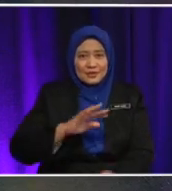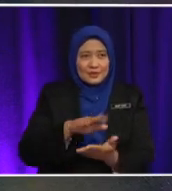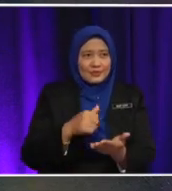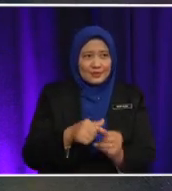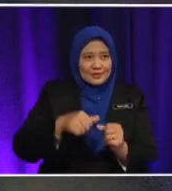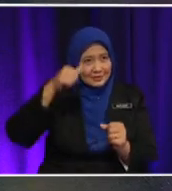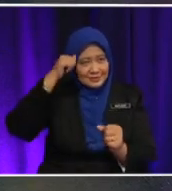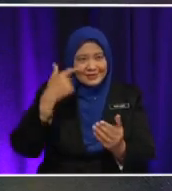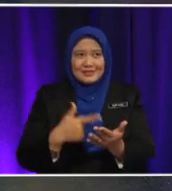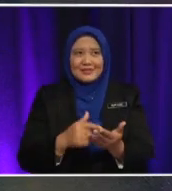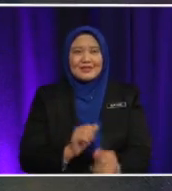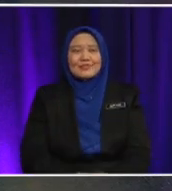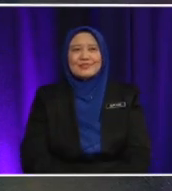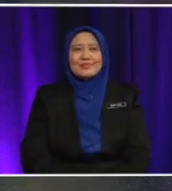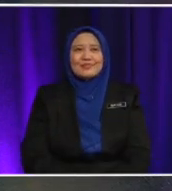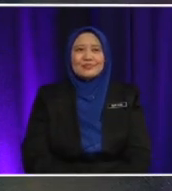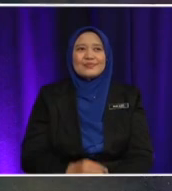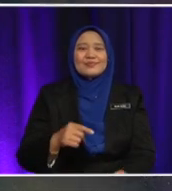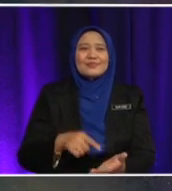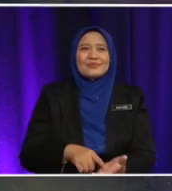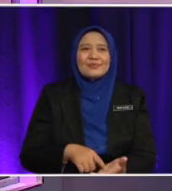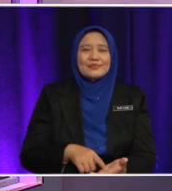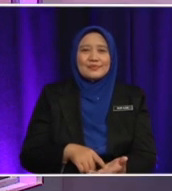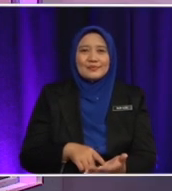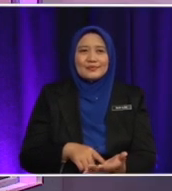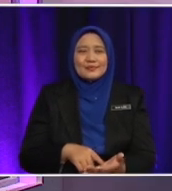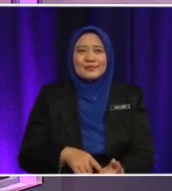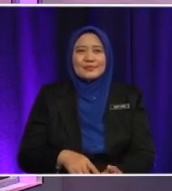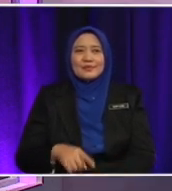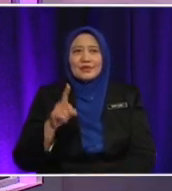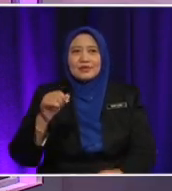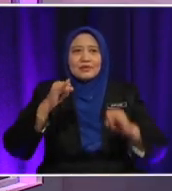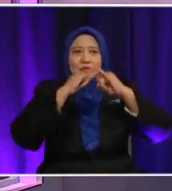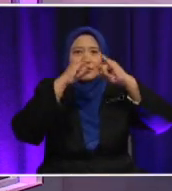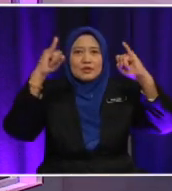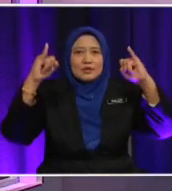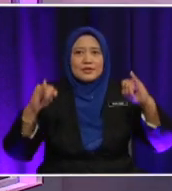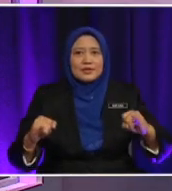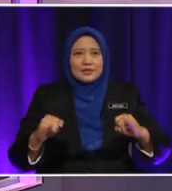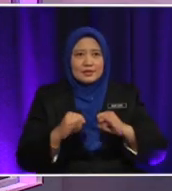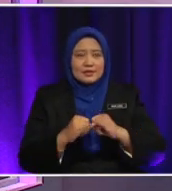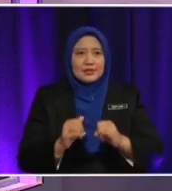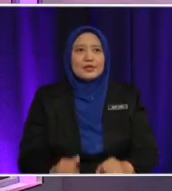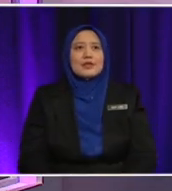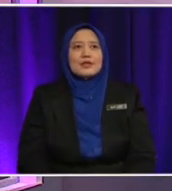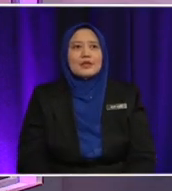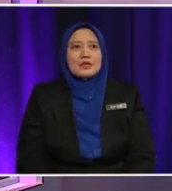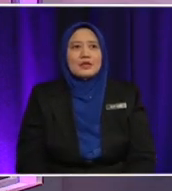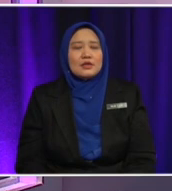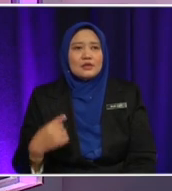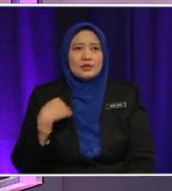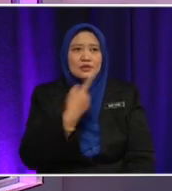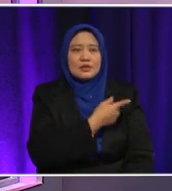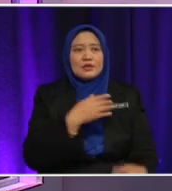Oke ini adalah satu Alita kita tengok ditangkap sini kita ada kota bakalan kita ada